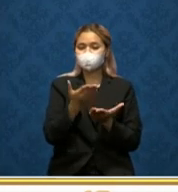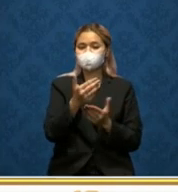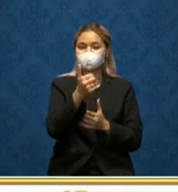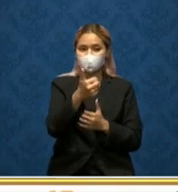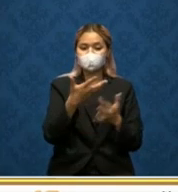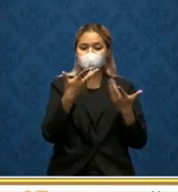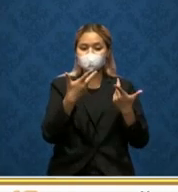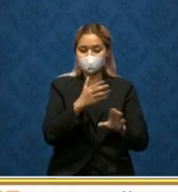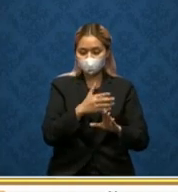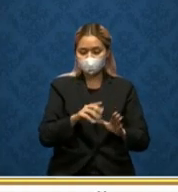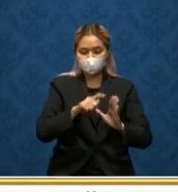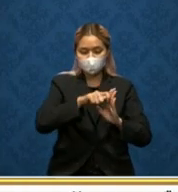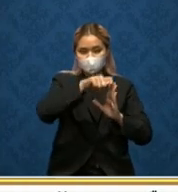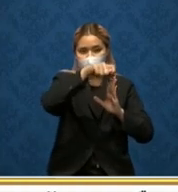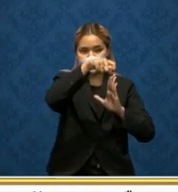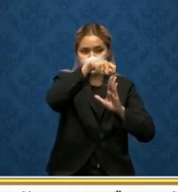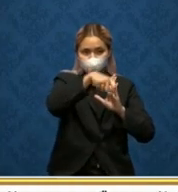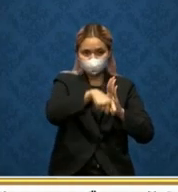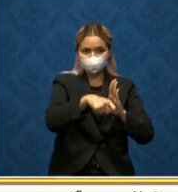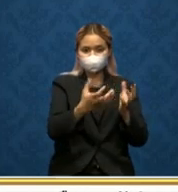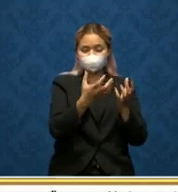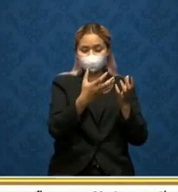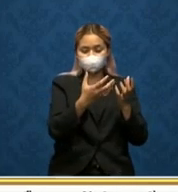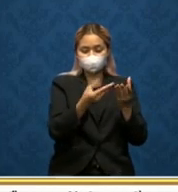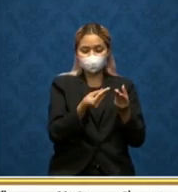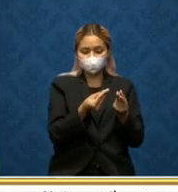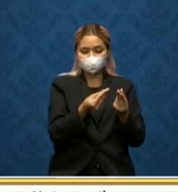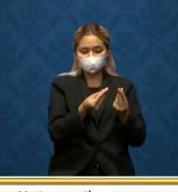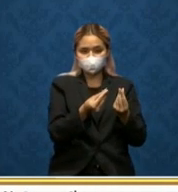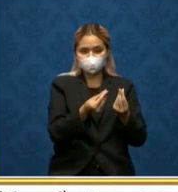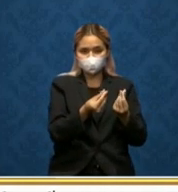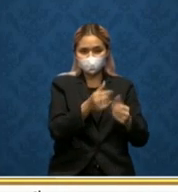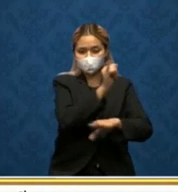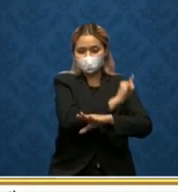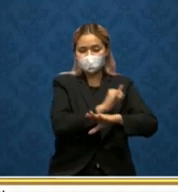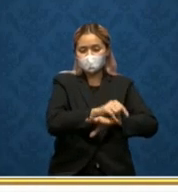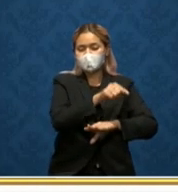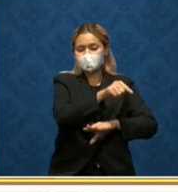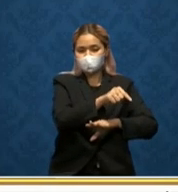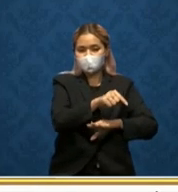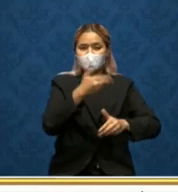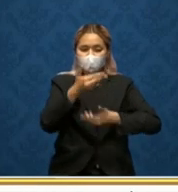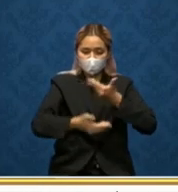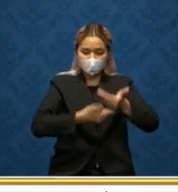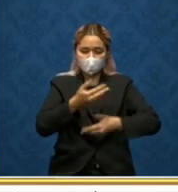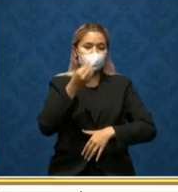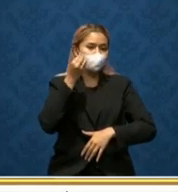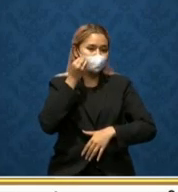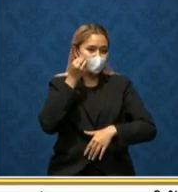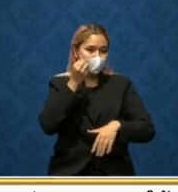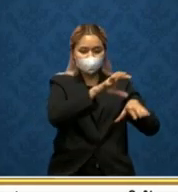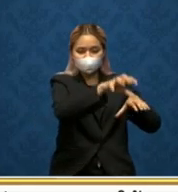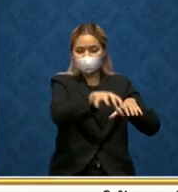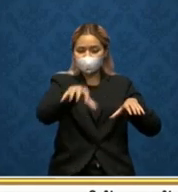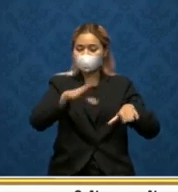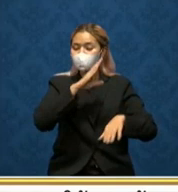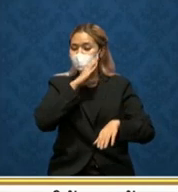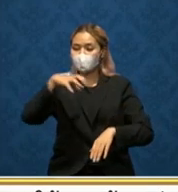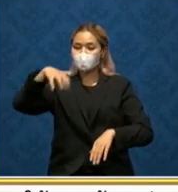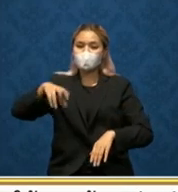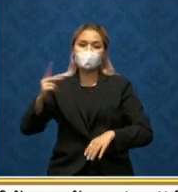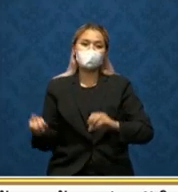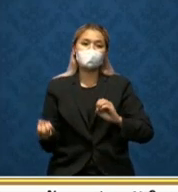ยิงที่โคราชคือกองทัพเอาที่ราชพัสดุไปสร้างบ้านขายลูกน้องผมก็สงสัยเหมือนกันท่าประทานถ้ากรมป่าไม้จะเอาที่ป่า